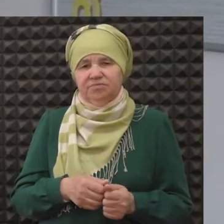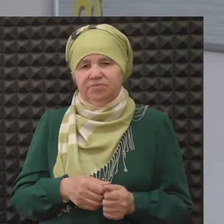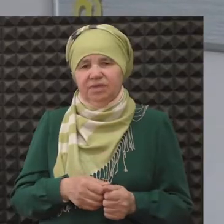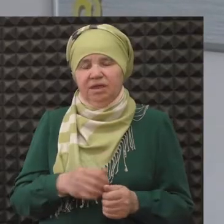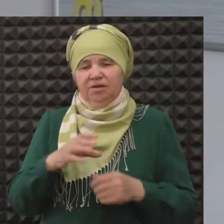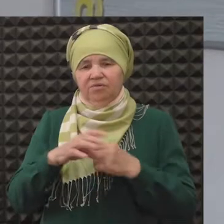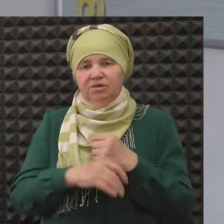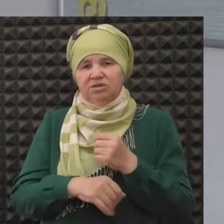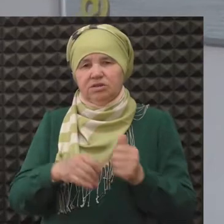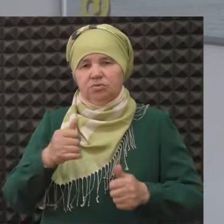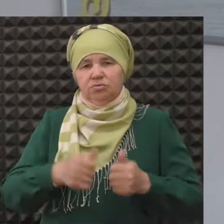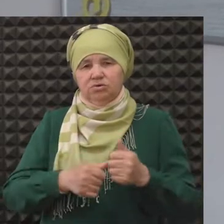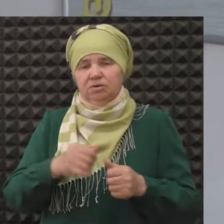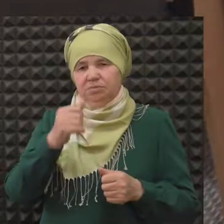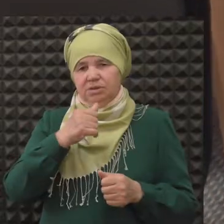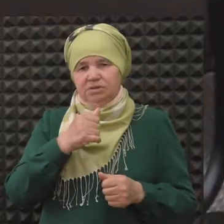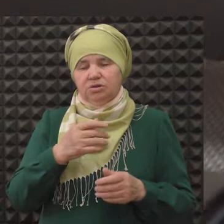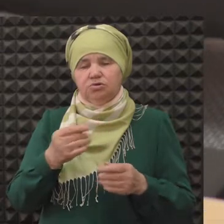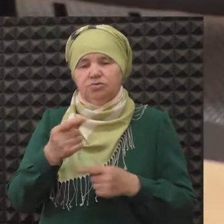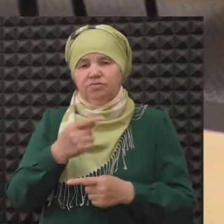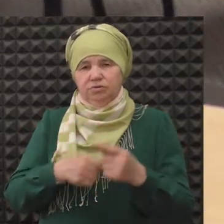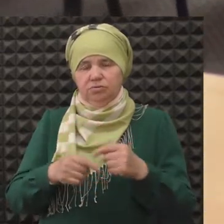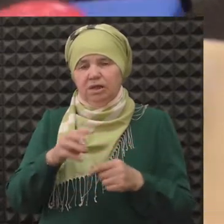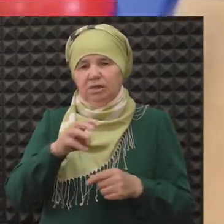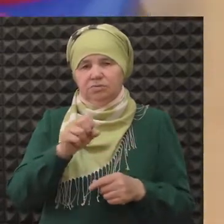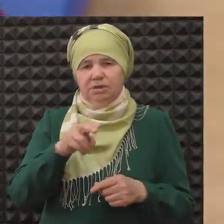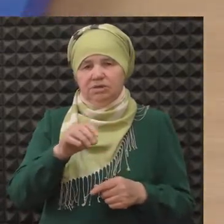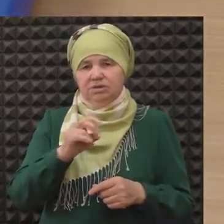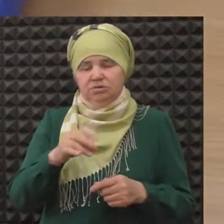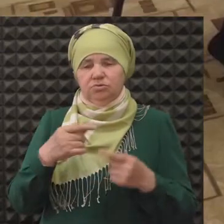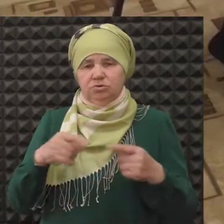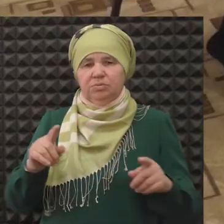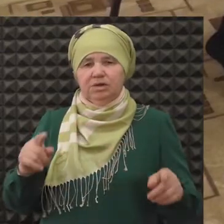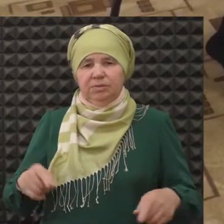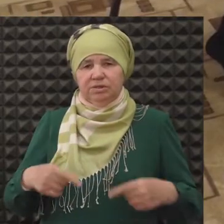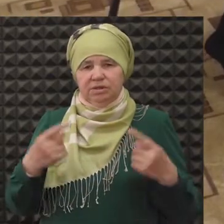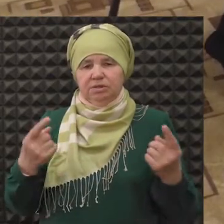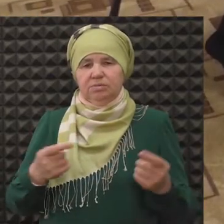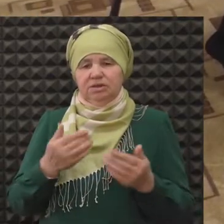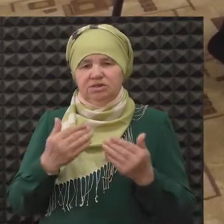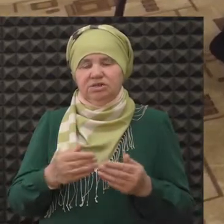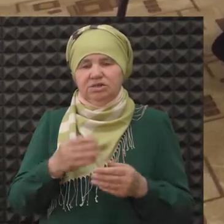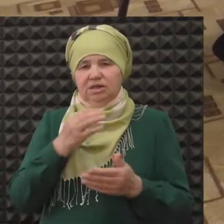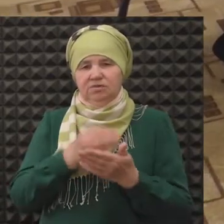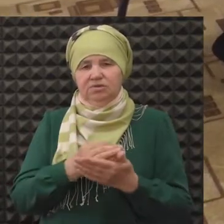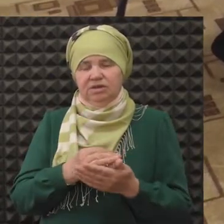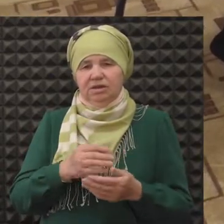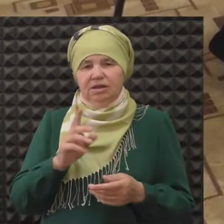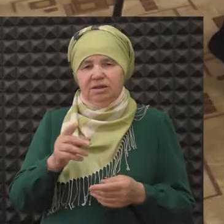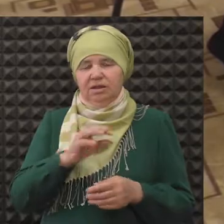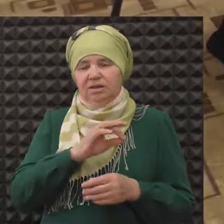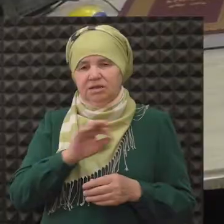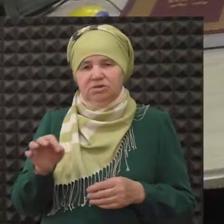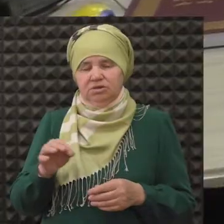конце курсов, который закончится вместе с Рамаданом, мы еще поговорим с Мадиной, как и с другими реабилитантами. Сейчас лишь отметим, что они как